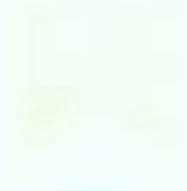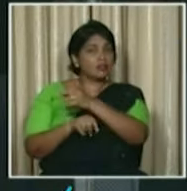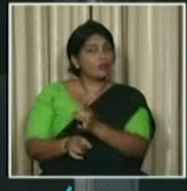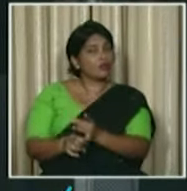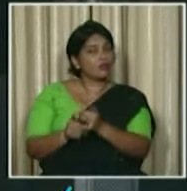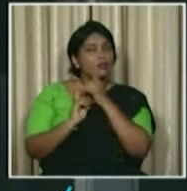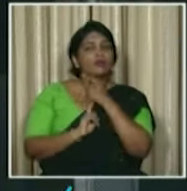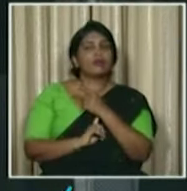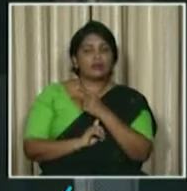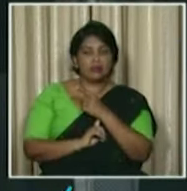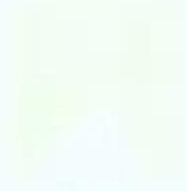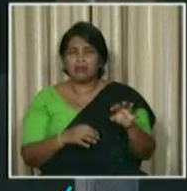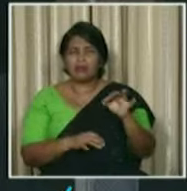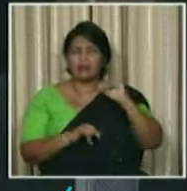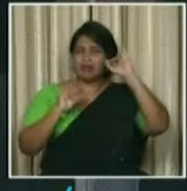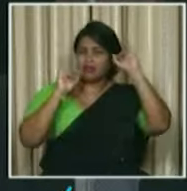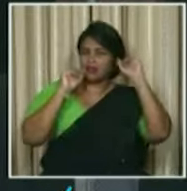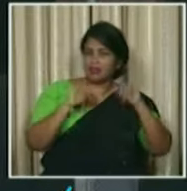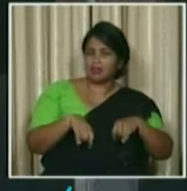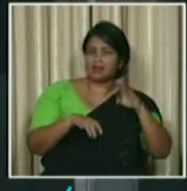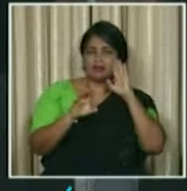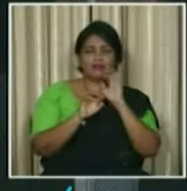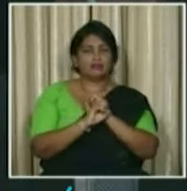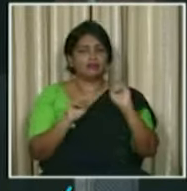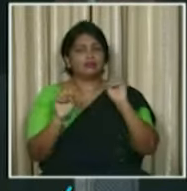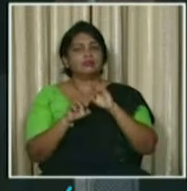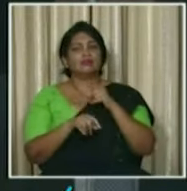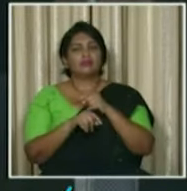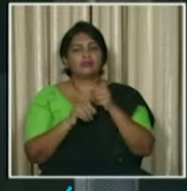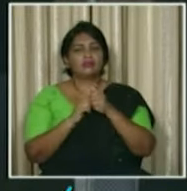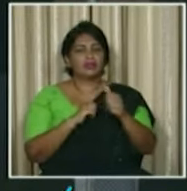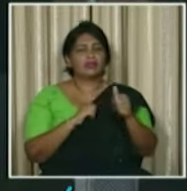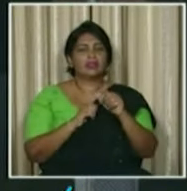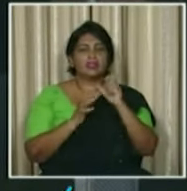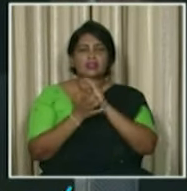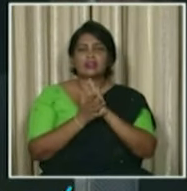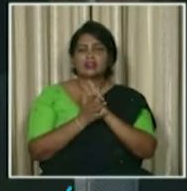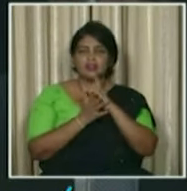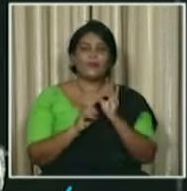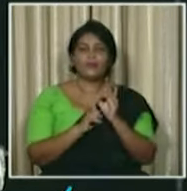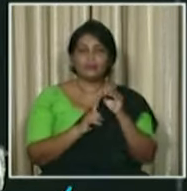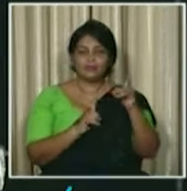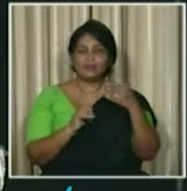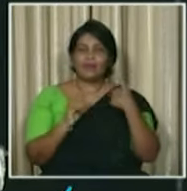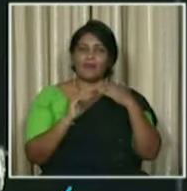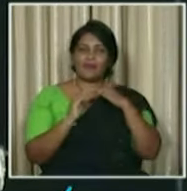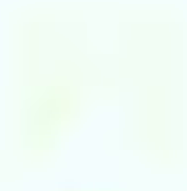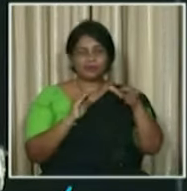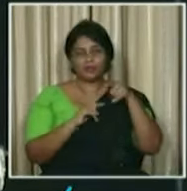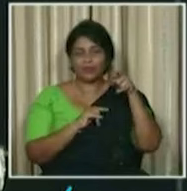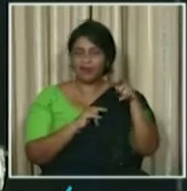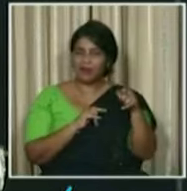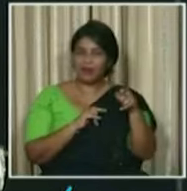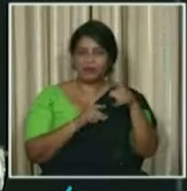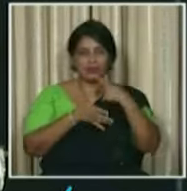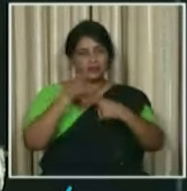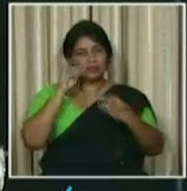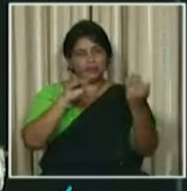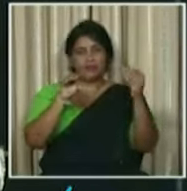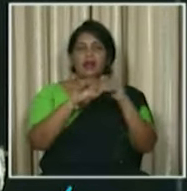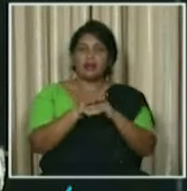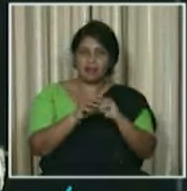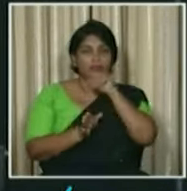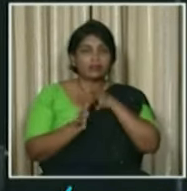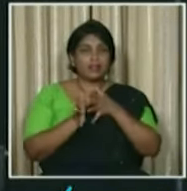හැටියට බොළඳ බාල ප්‍රචාර ලබා ගන්න තැනට අද චන්දිම වීරක්කොඩි මැතිතුමාත් පත් වෙලා ඉන්නවා. ඔබතුමා චන්දෙන් ඇවිල්ලා තින්නේ